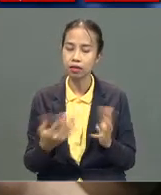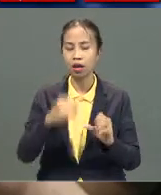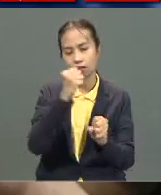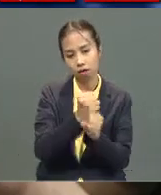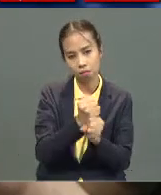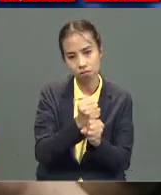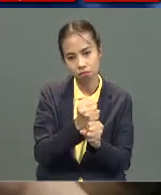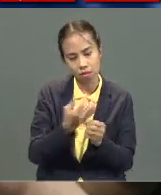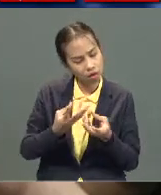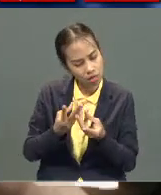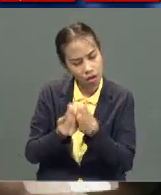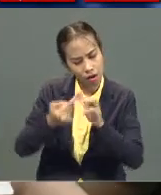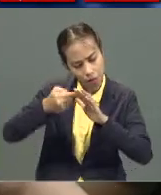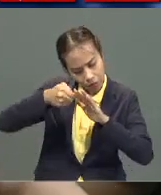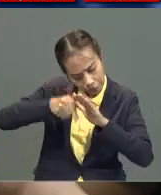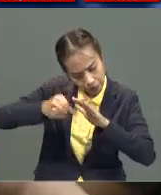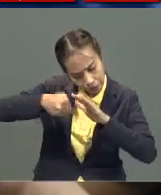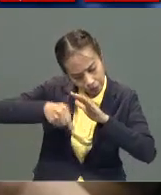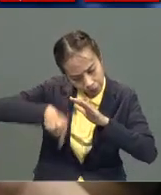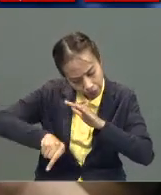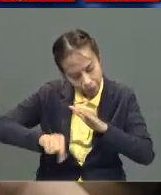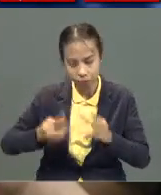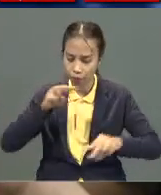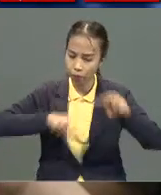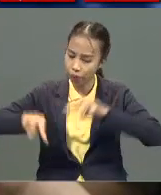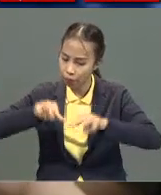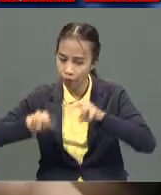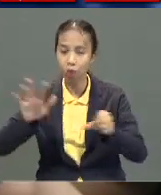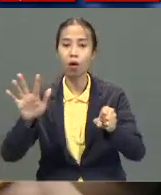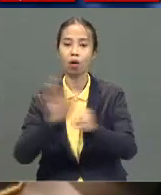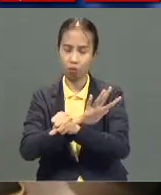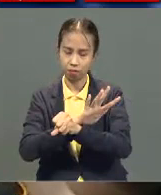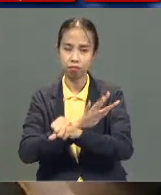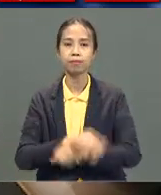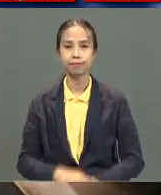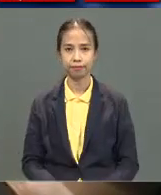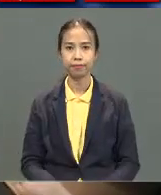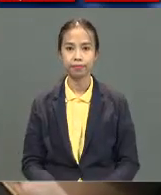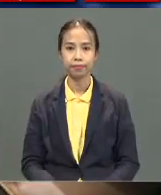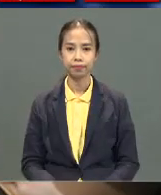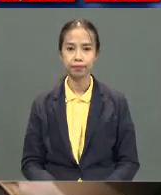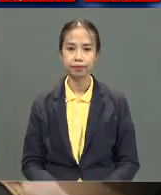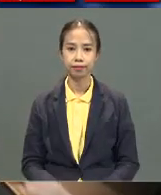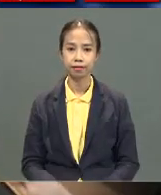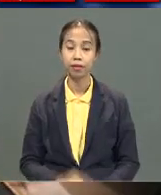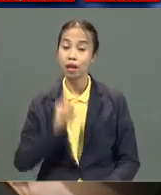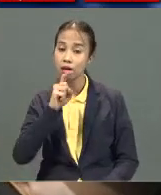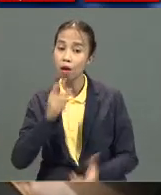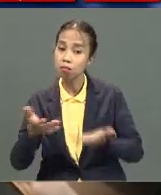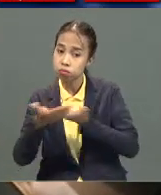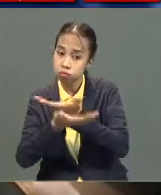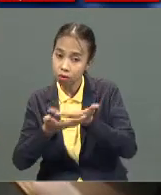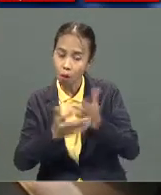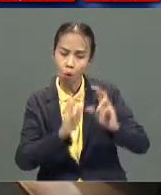ไปโดยละเอียดให้ถี่ถ้วนที่สุดครบถ้วนที่สุดรอบคอบรัดกุมที่สุดนะครับ คือดูเวลาพิจารณานี่คือดูไปทีละ